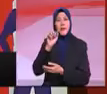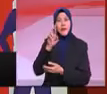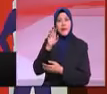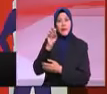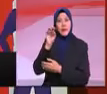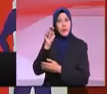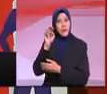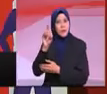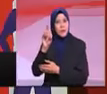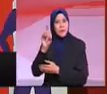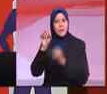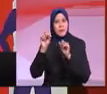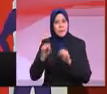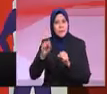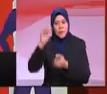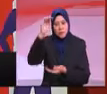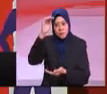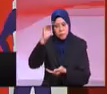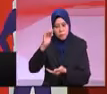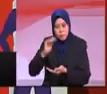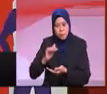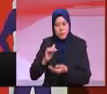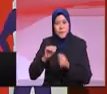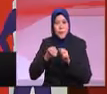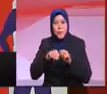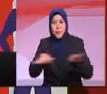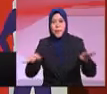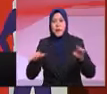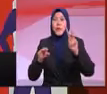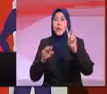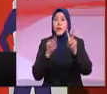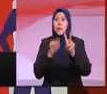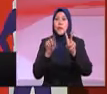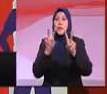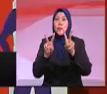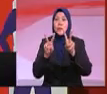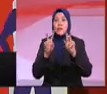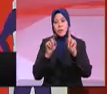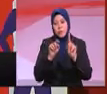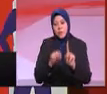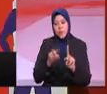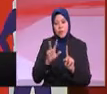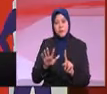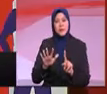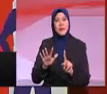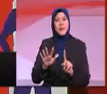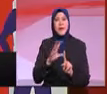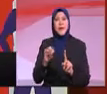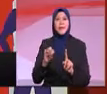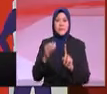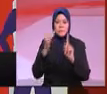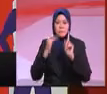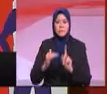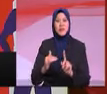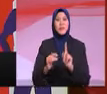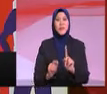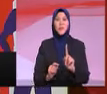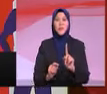ataupun kadar kebolehjangkitan daripada 2.2 kepada 1.5 dan juga kepada 1.